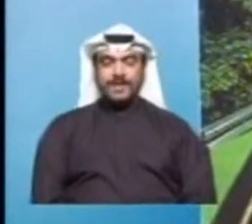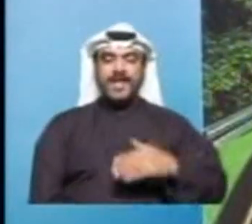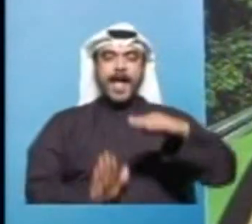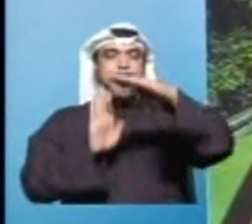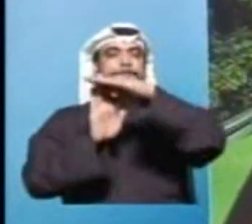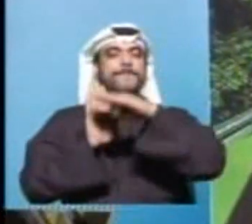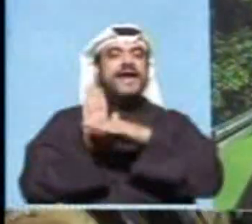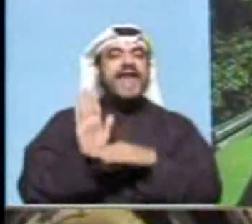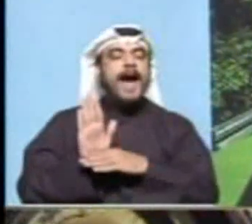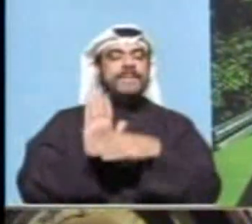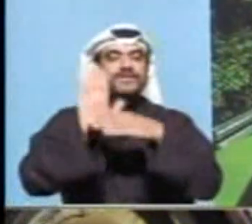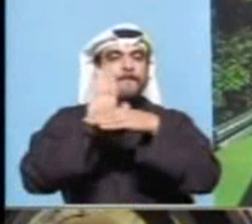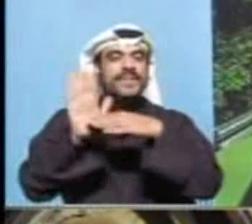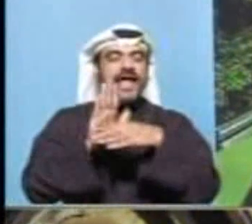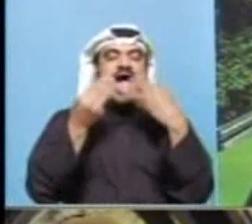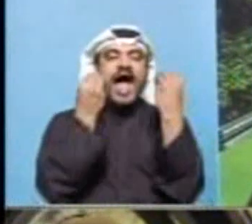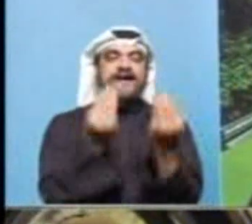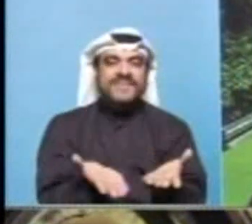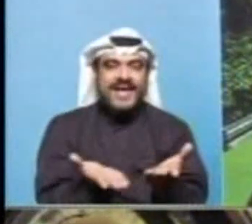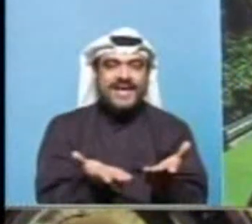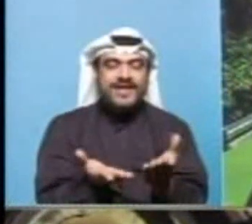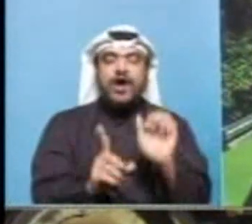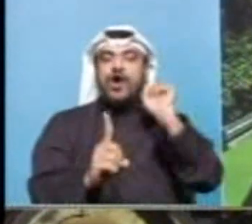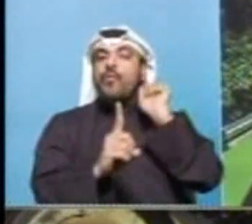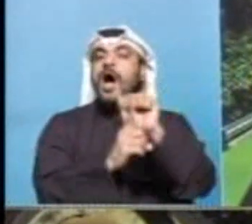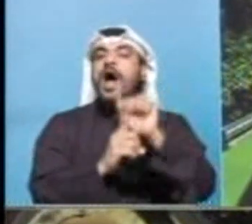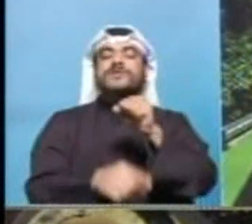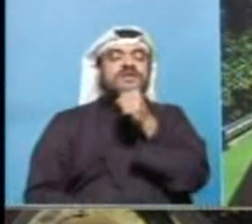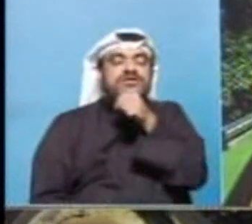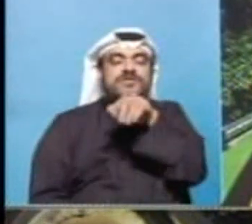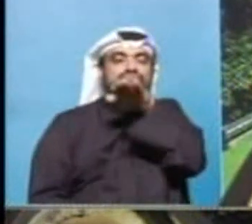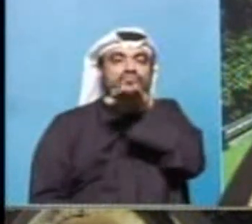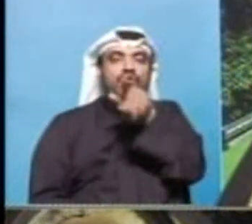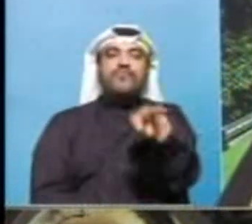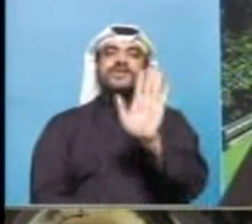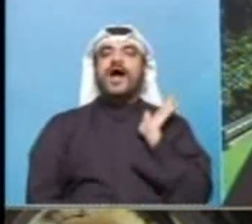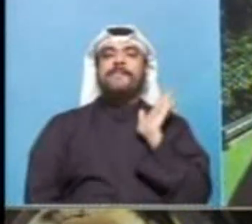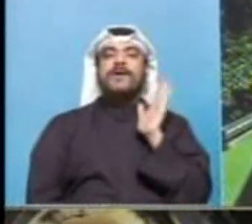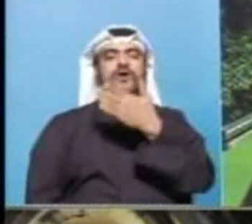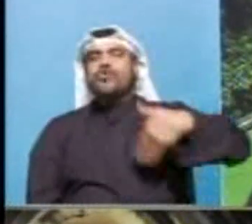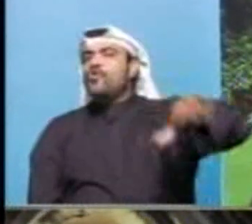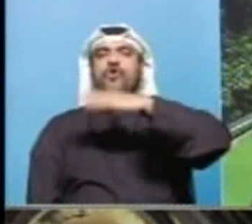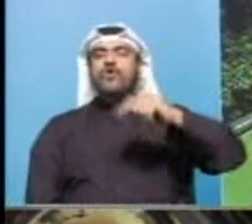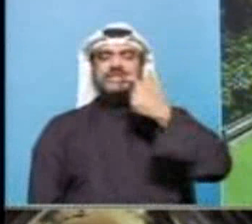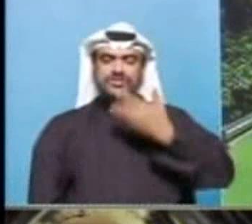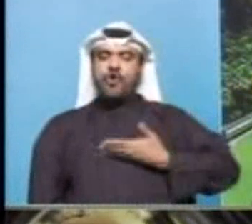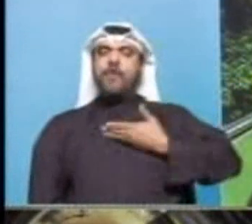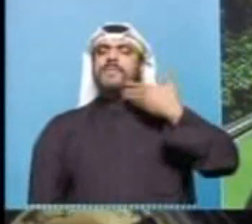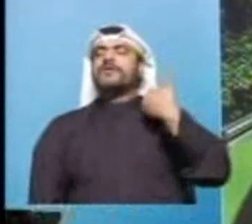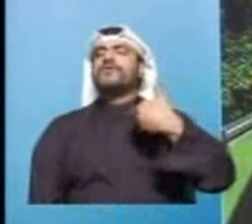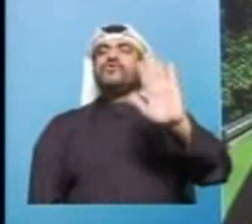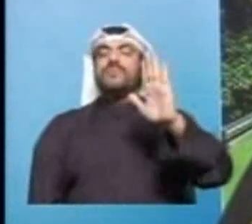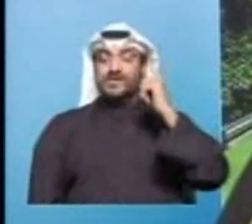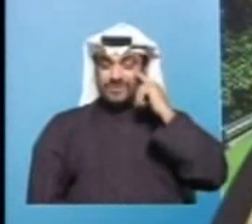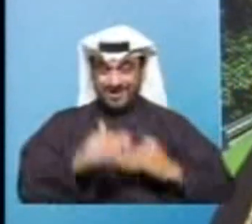برنامج عافية للمتقاعدين هو برنامج يخص المتقاعدين بجميع الأعمار ولا يقف على عمر